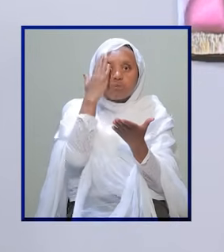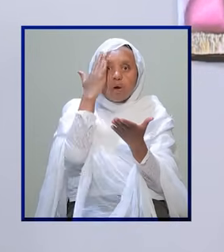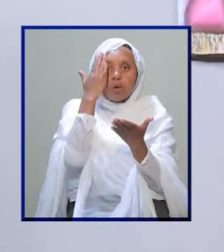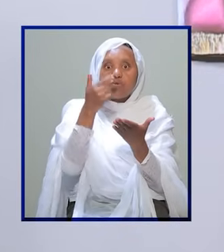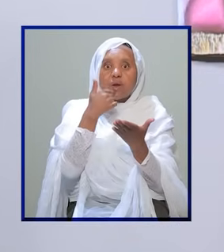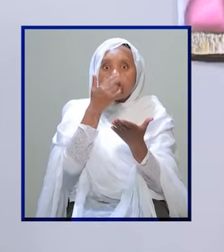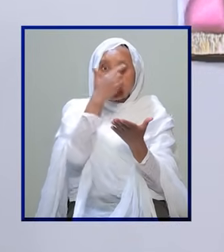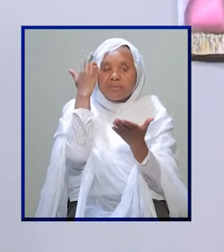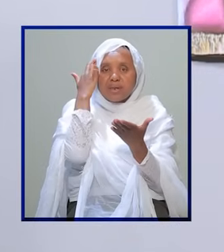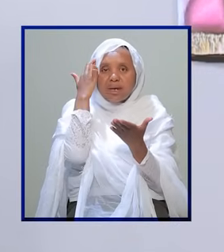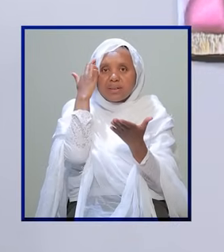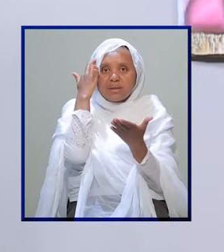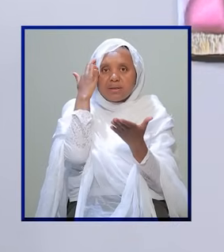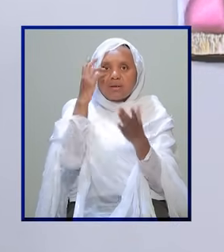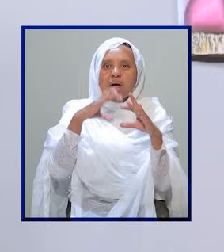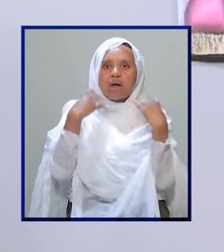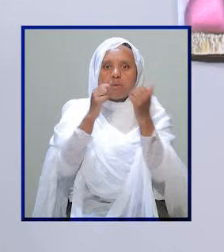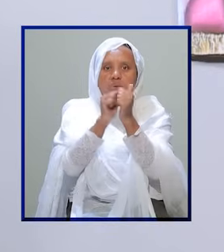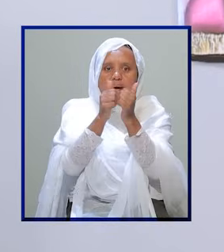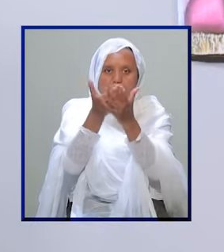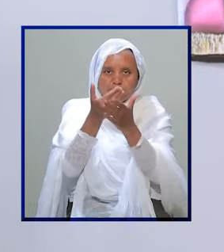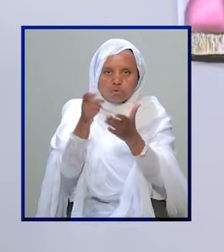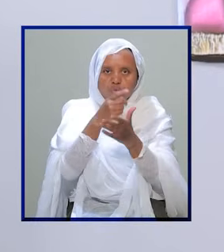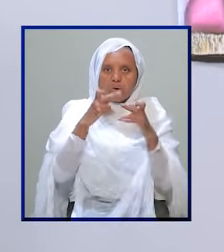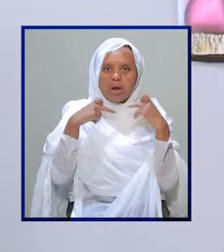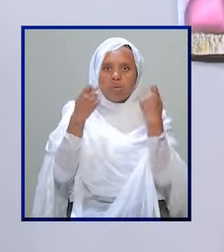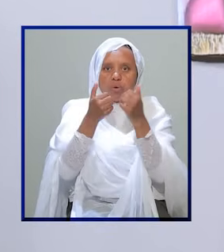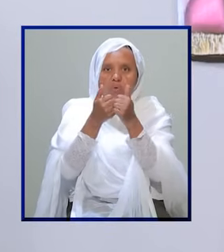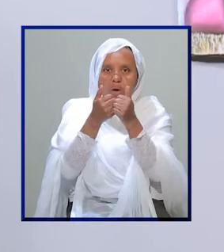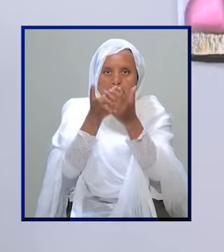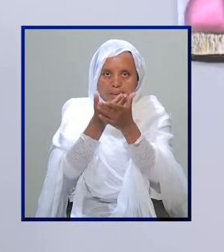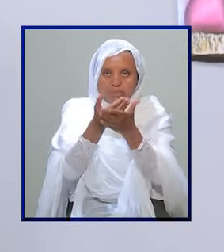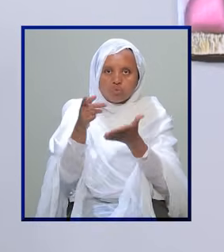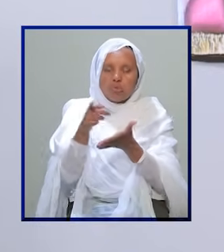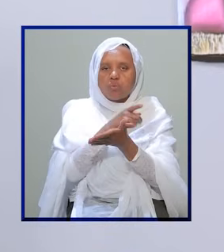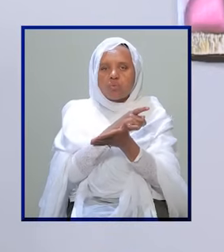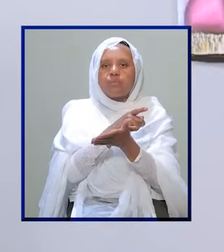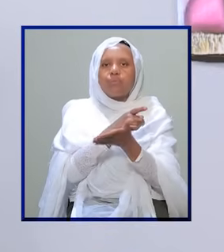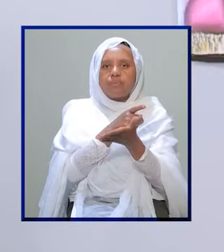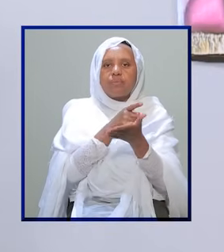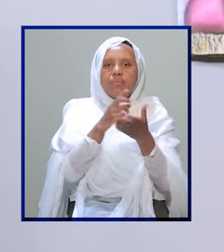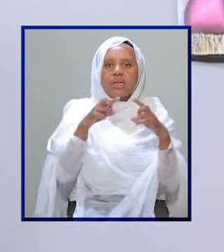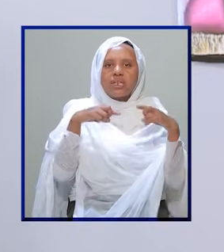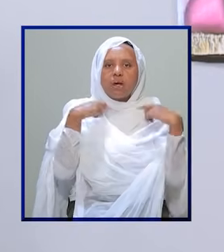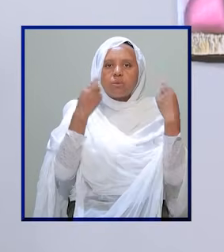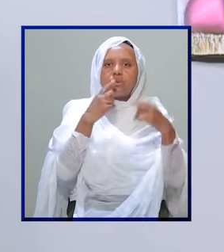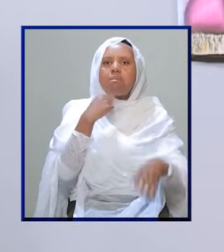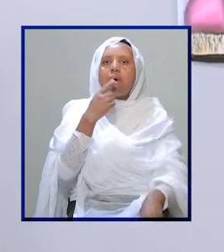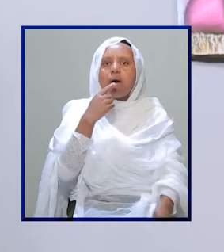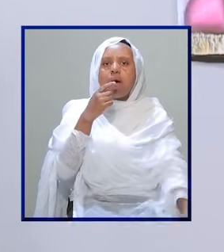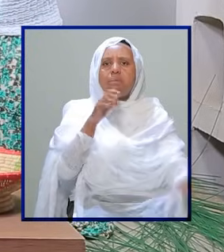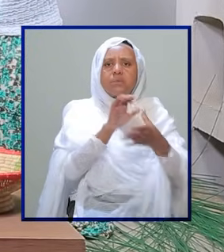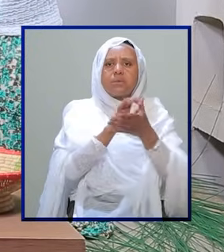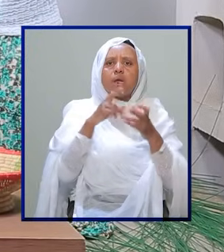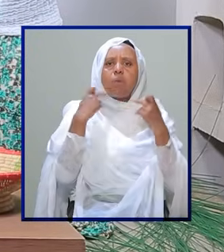ያልኩት ከካህናቱ ጋር ቅርብ ስለሆኑ ከዲያቆናቱ ጋር ቅርብ ስለሆኑ የቀሳውስት ሚስቶች እነማን እንደሆኑ የዲያቆናት